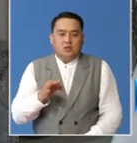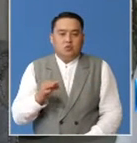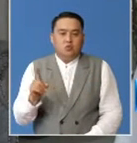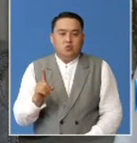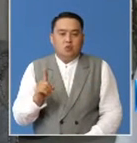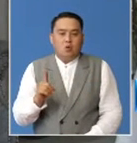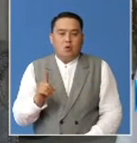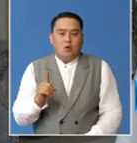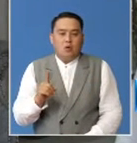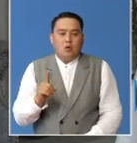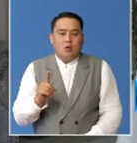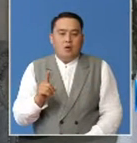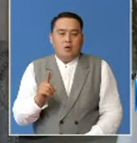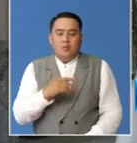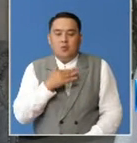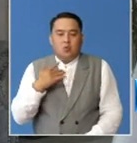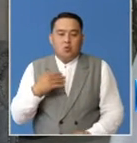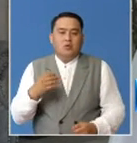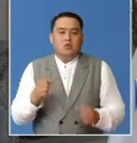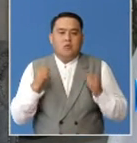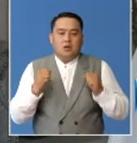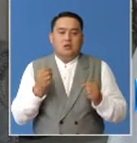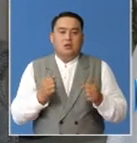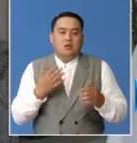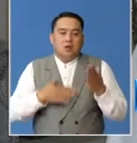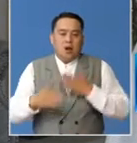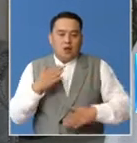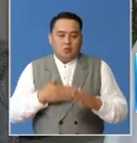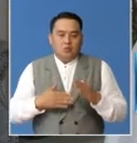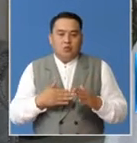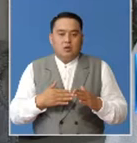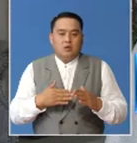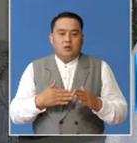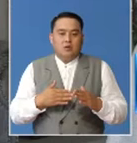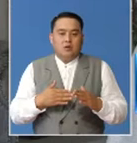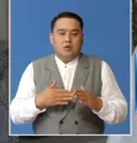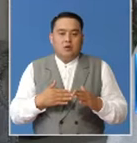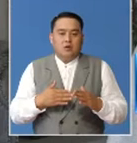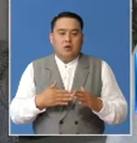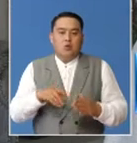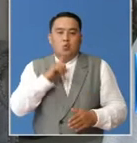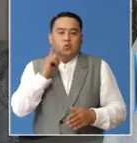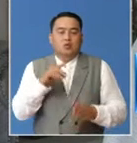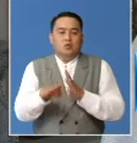тоже очень многие спортсмены радуются своими результатами. Сейчас вот наша